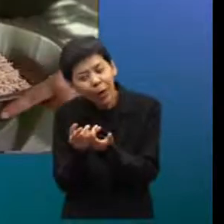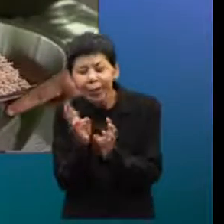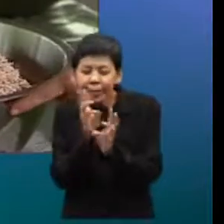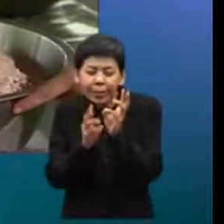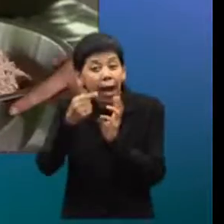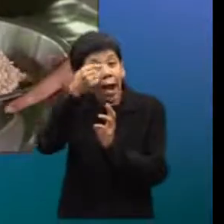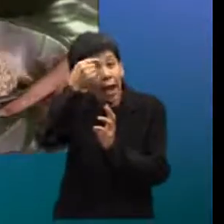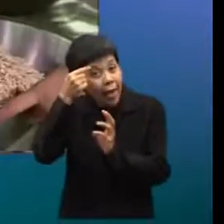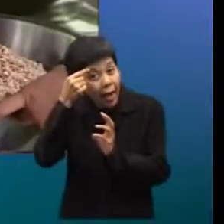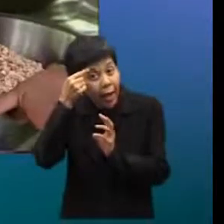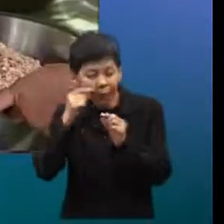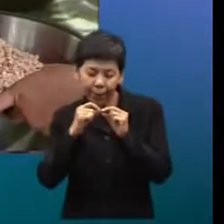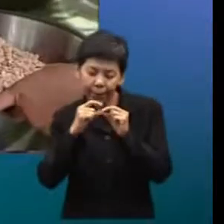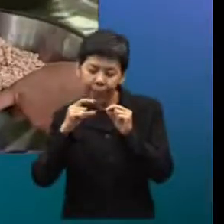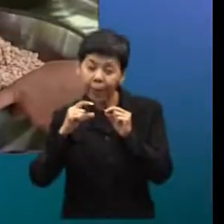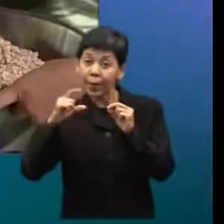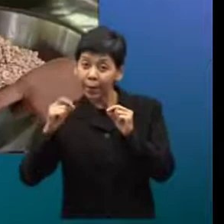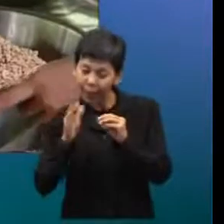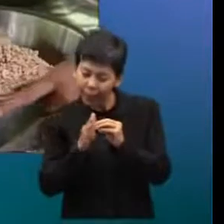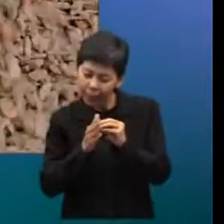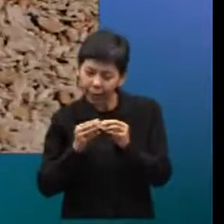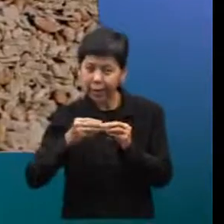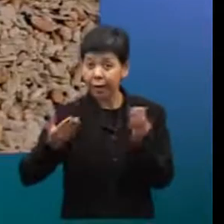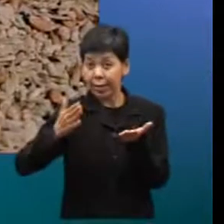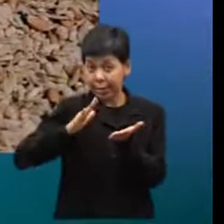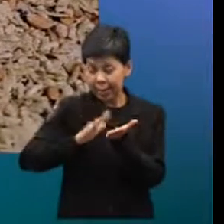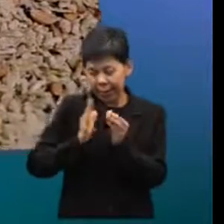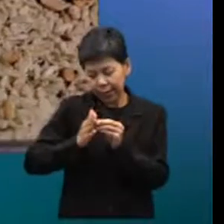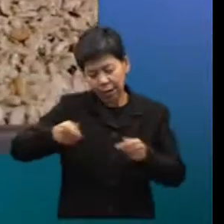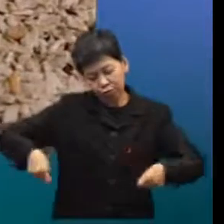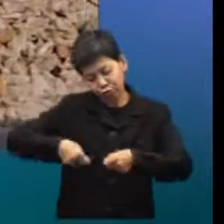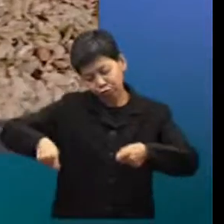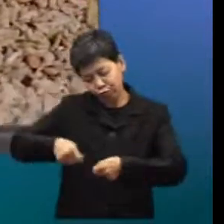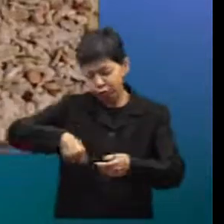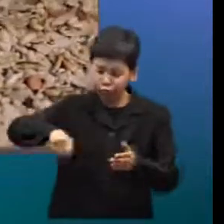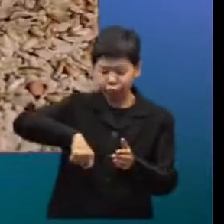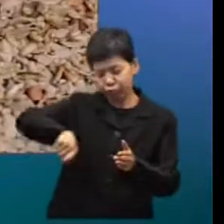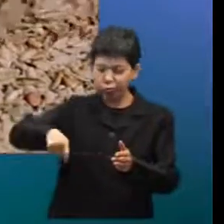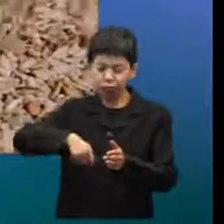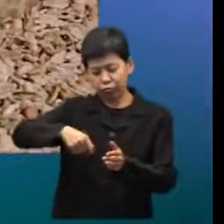คั่วใบมะกรูดหั่นฝอยและตะไคร้หั่นฝอยเข้าด้วยกัน